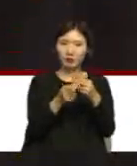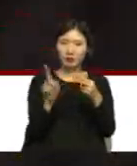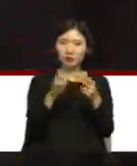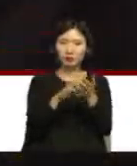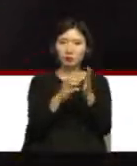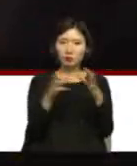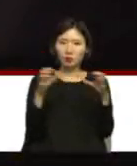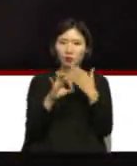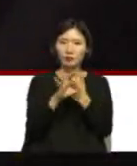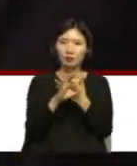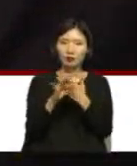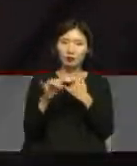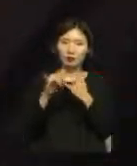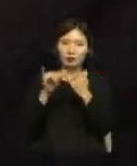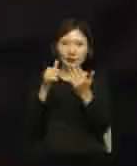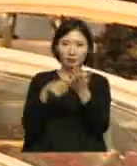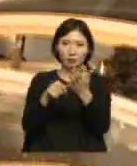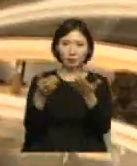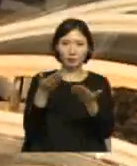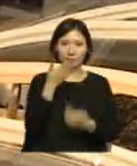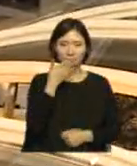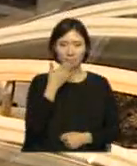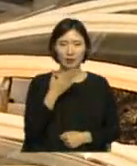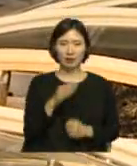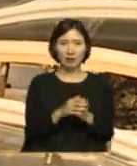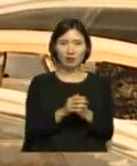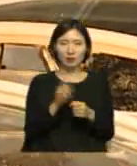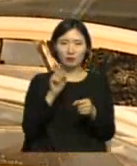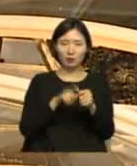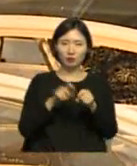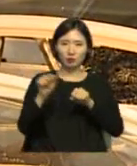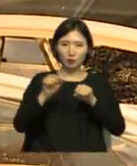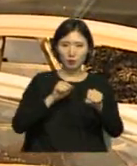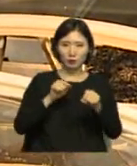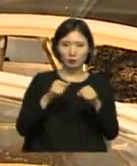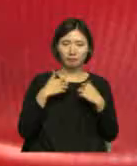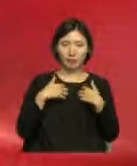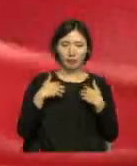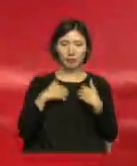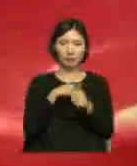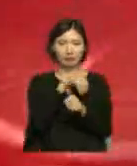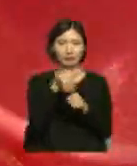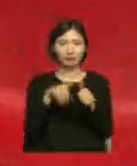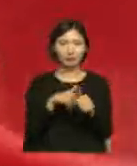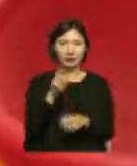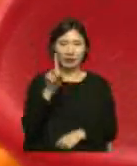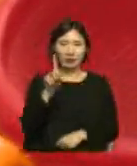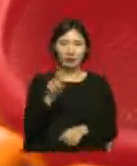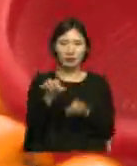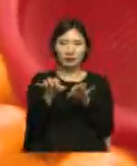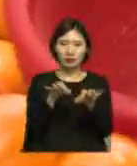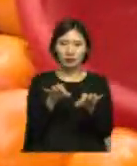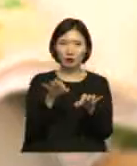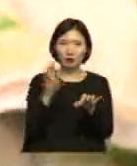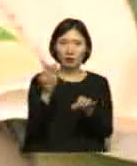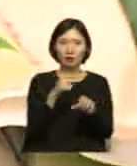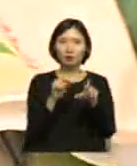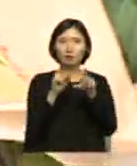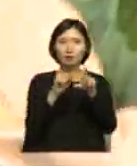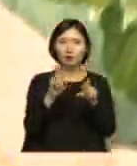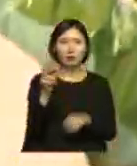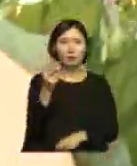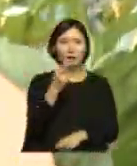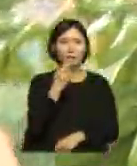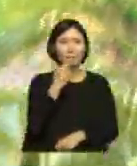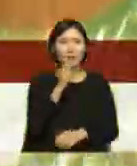소정의 상품을 받을 수 있습니다. 상인들도 캠페인을 반기는 모습입니다. 한 개 점포에서 일평균